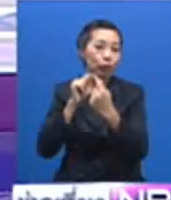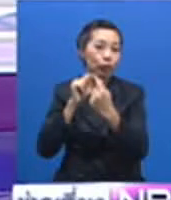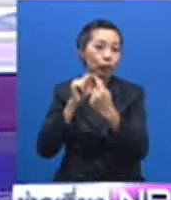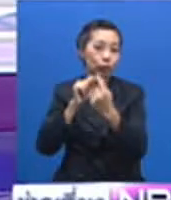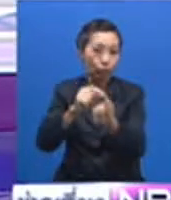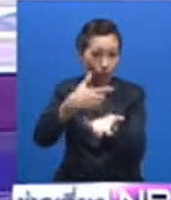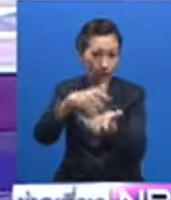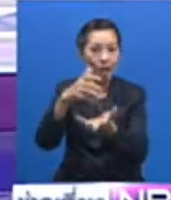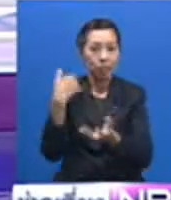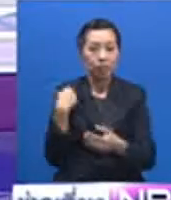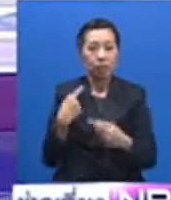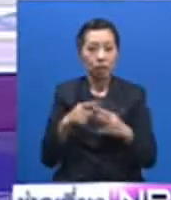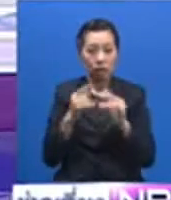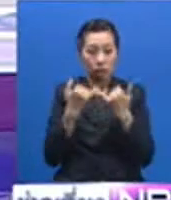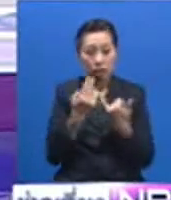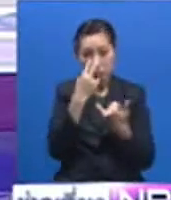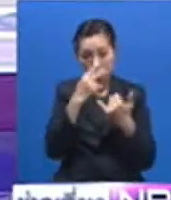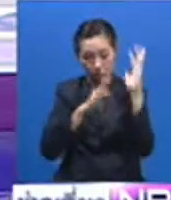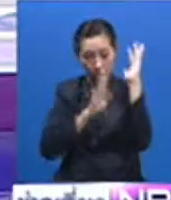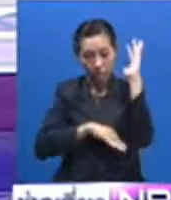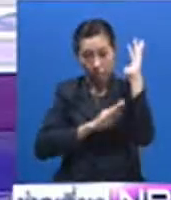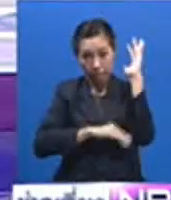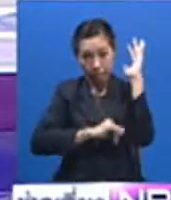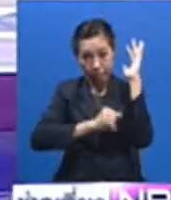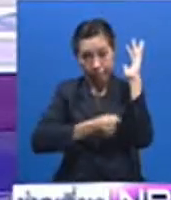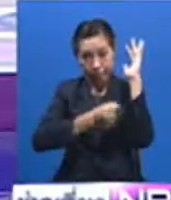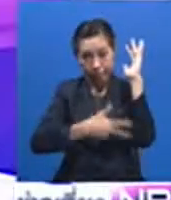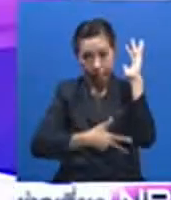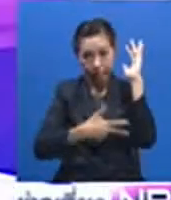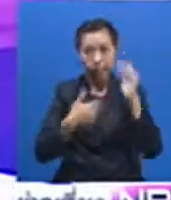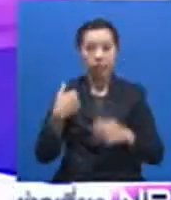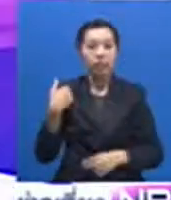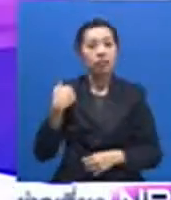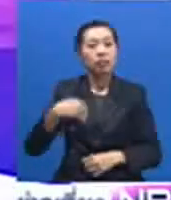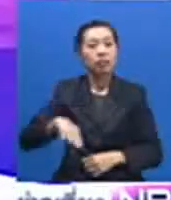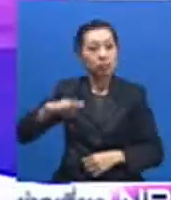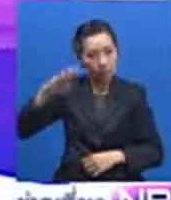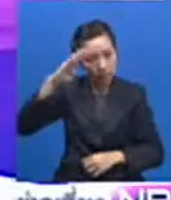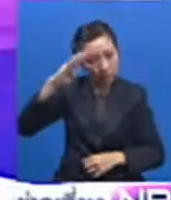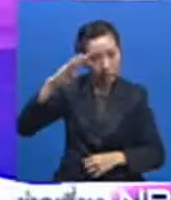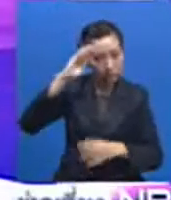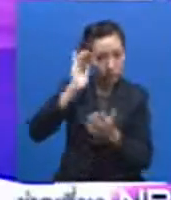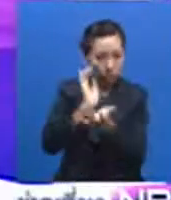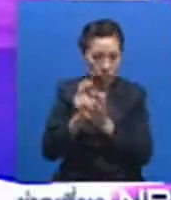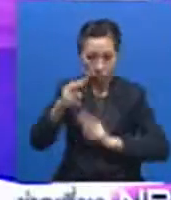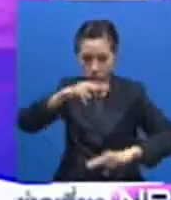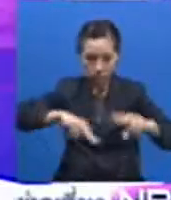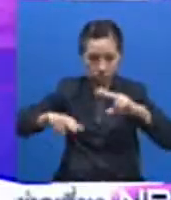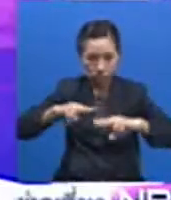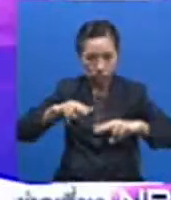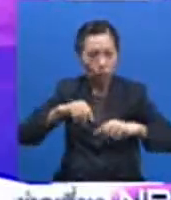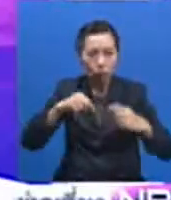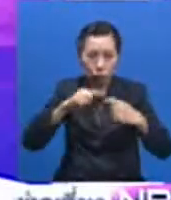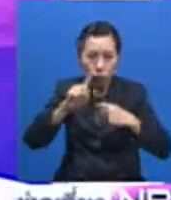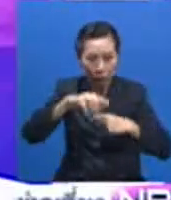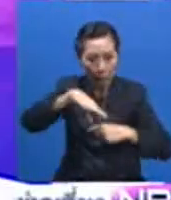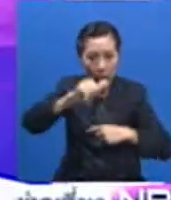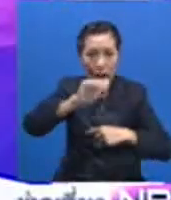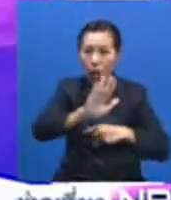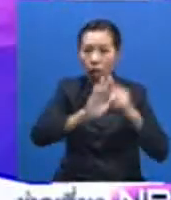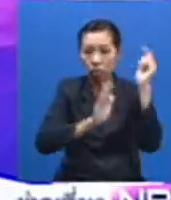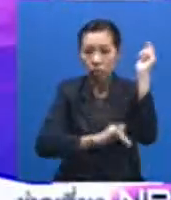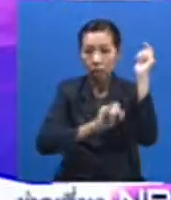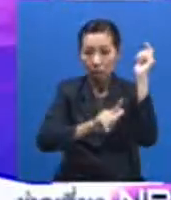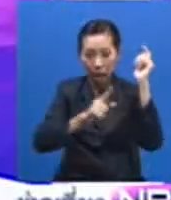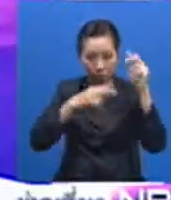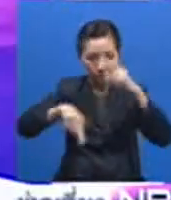เตือนพรุ่งนี้ลงไปติดตามสมการในพื้นที่ภาคใต้กันบ้างค่ะเจ้าหน้าที่ฝ่ายความมั่นคงได้เพิ่มความเข้มงวดดูแลในเขตเมืองยะลาด้านแม่ทัพภาค